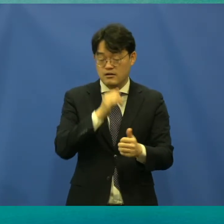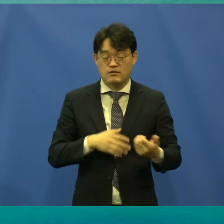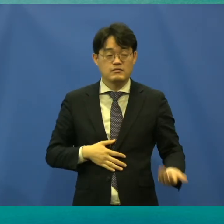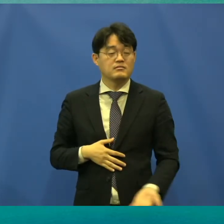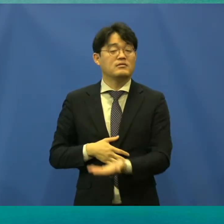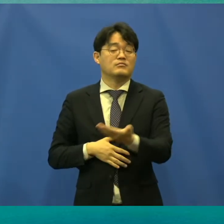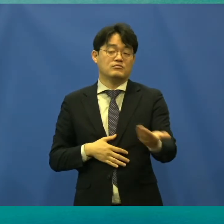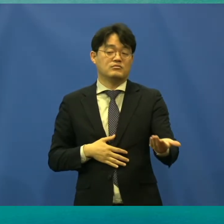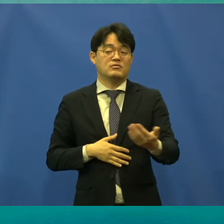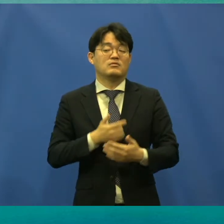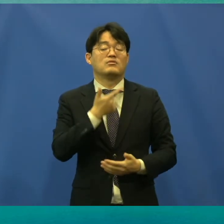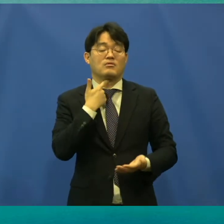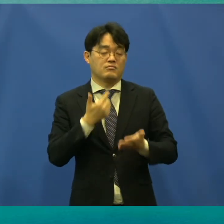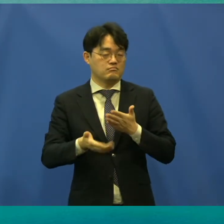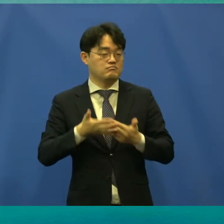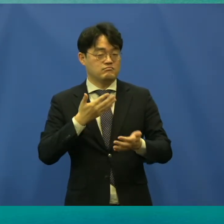거죠.